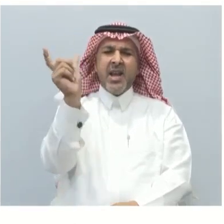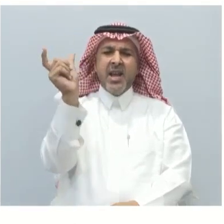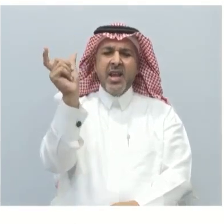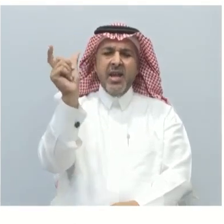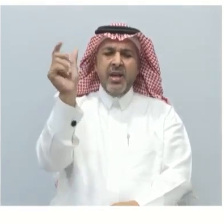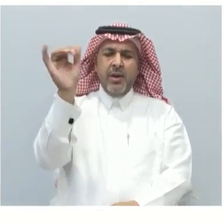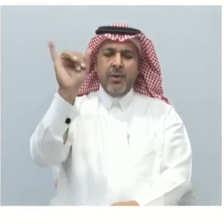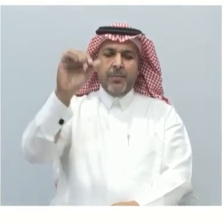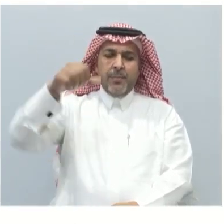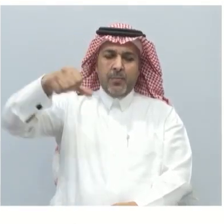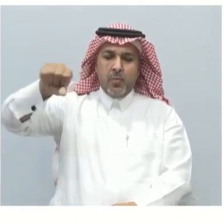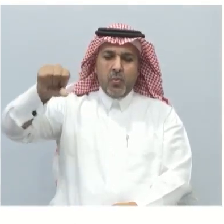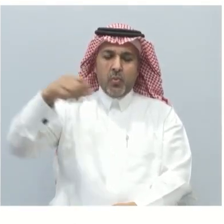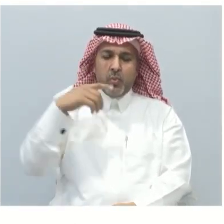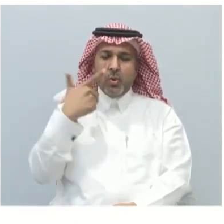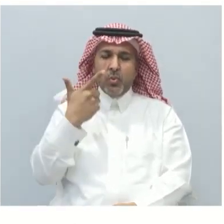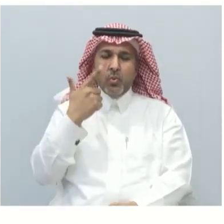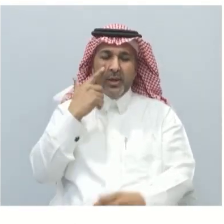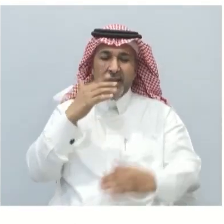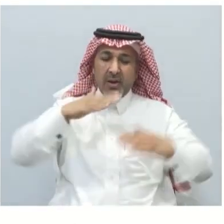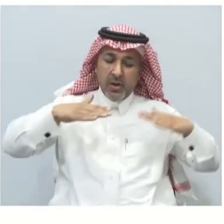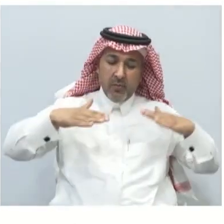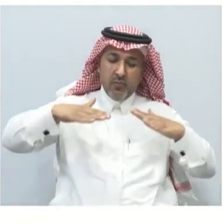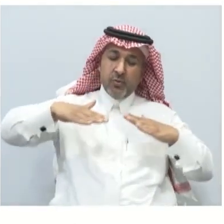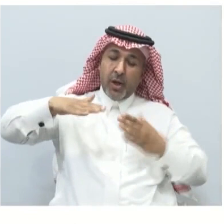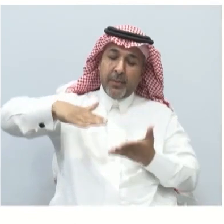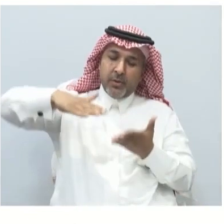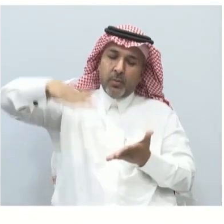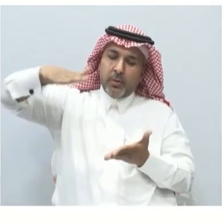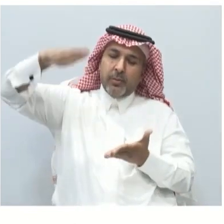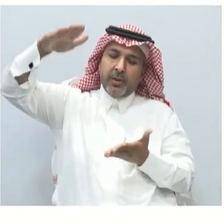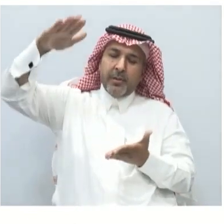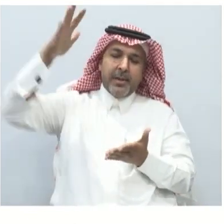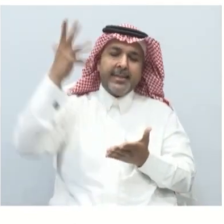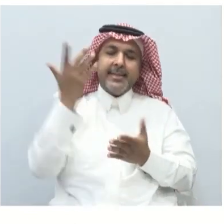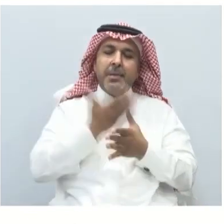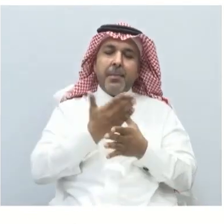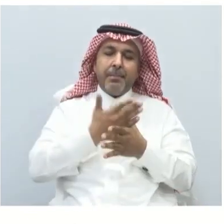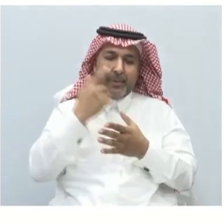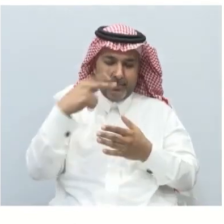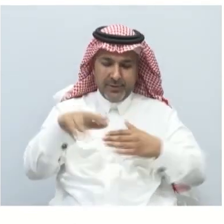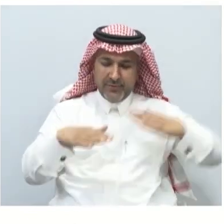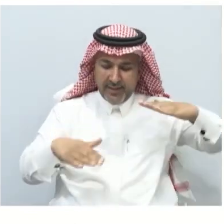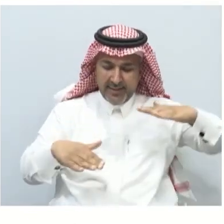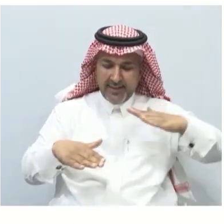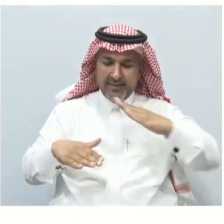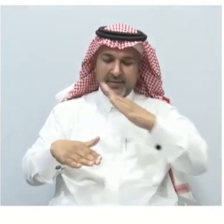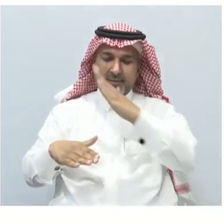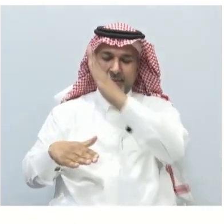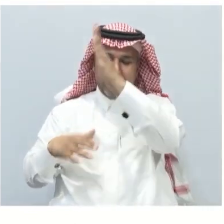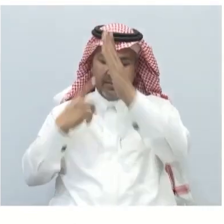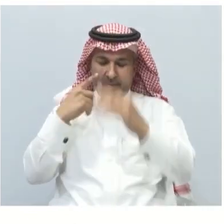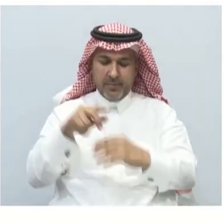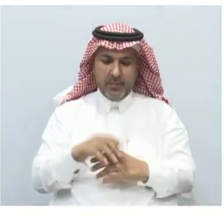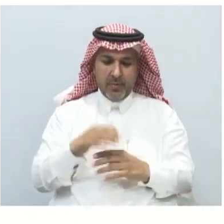كلما زادت قيم اكس لان الداله زي ما قلنا انها متزايده يمكنك تمثيل الزياده في قيمه ما بنسبه مئويه ثابته شوف اذا